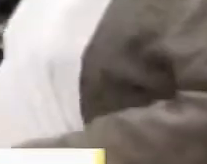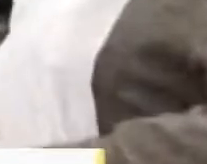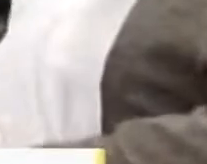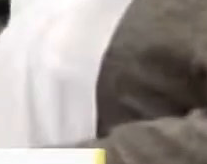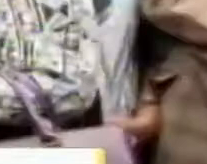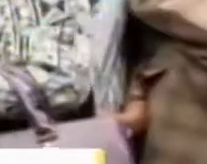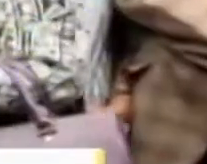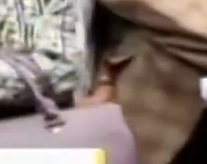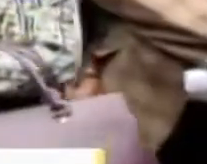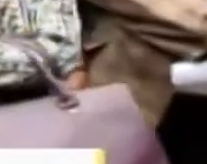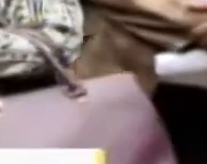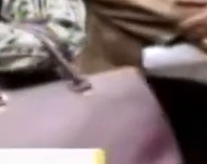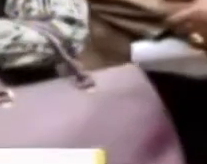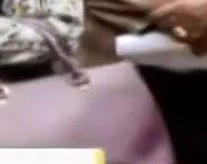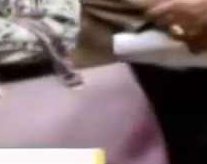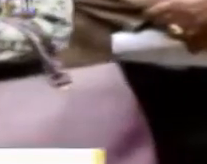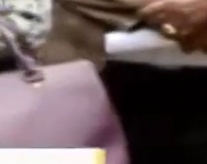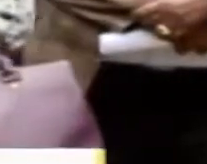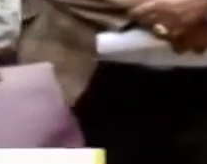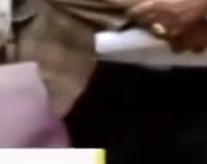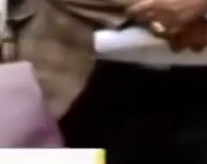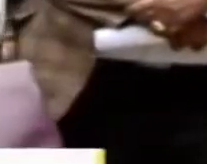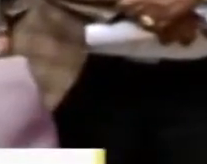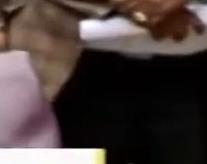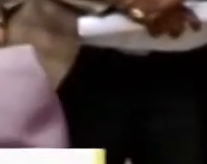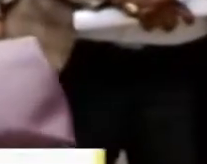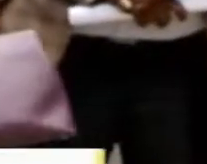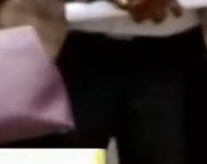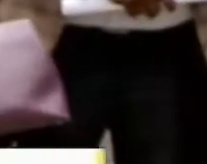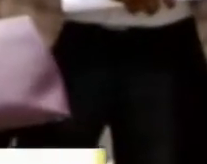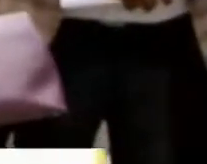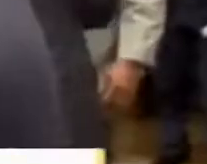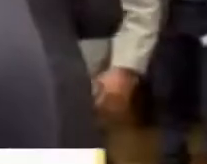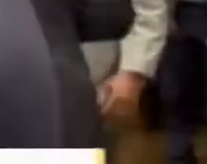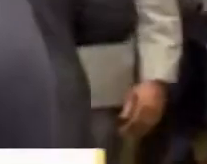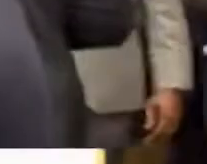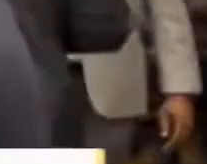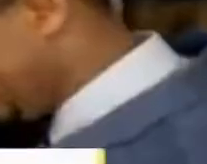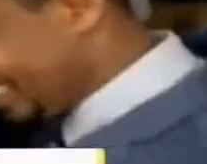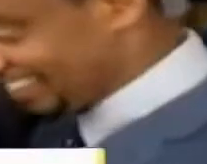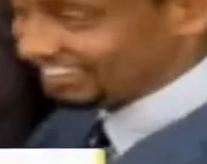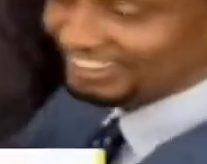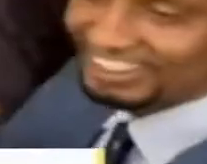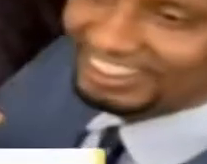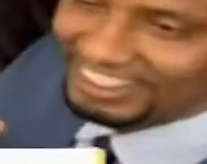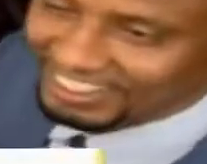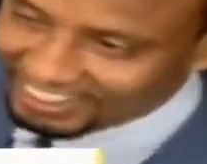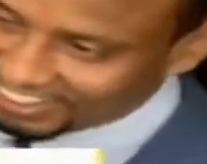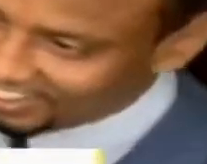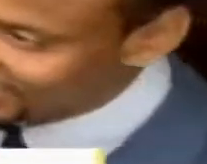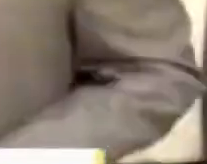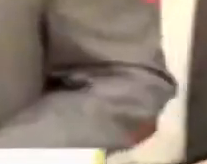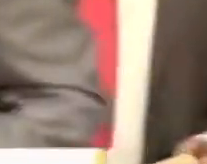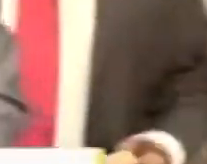ya mpango wa BBI, wakitoa wito wa kushughulikiwa kwa masuala mbalimbali yanayohusu jamii hizo.